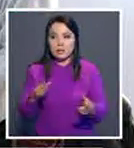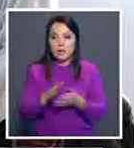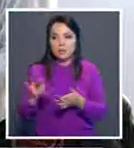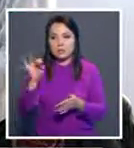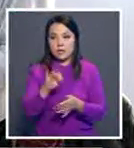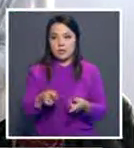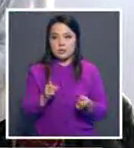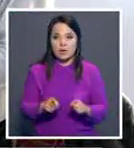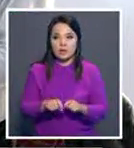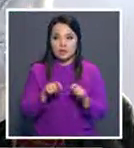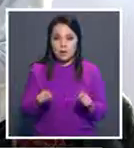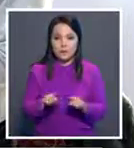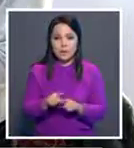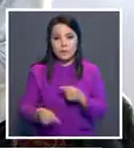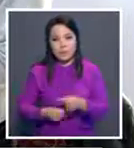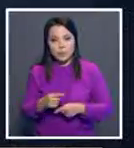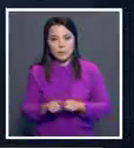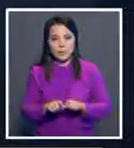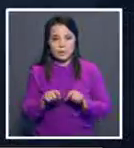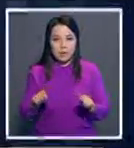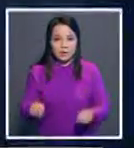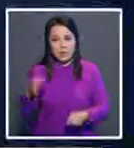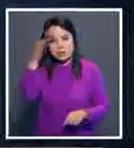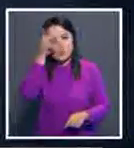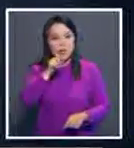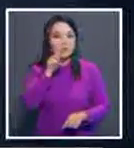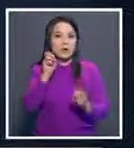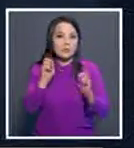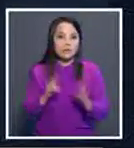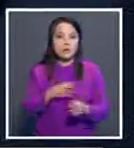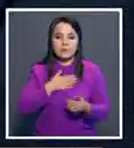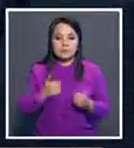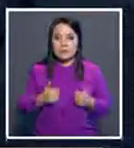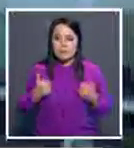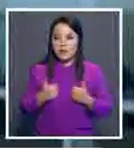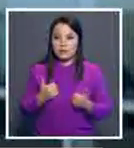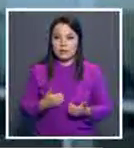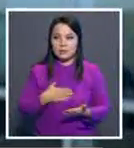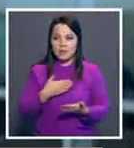тарихи деректерді зерттеп, кейін ұрпаққа жеткізу жас ғалымдардың еншісінде екендігін жеткізді.